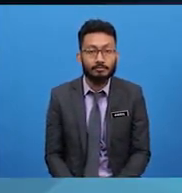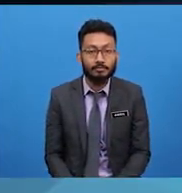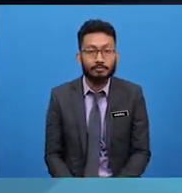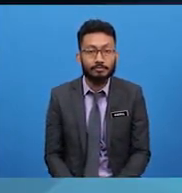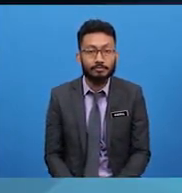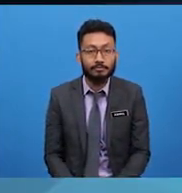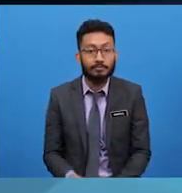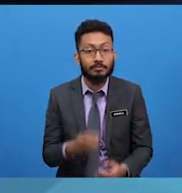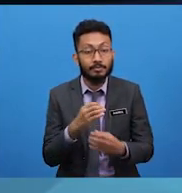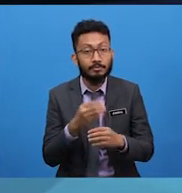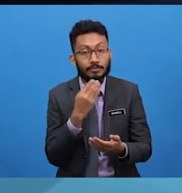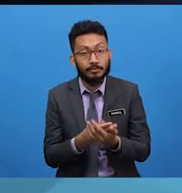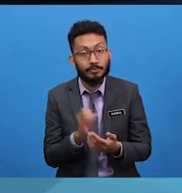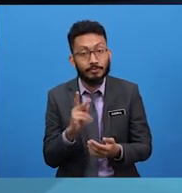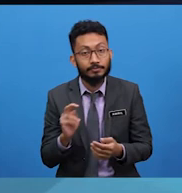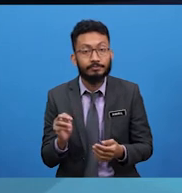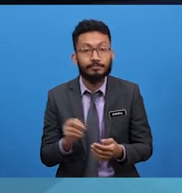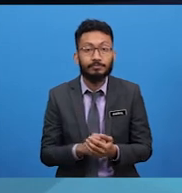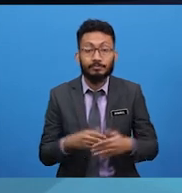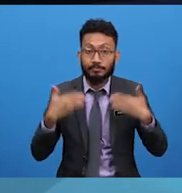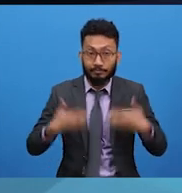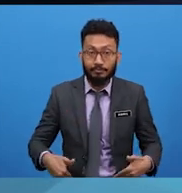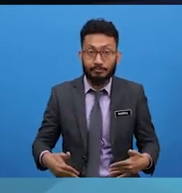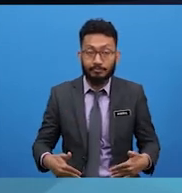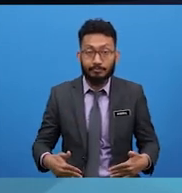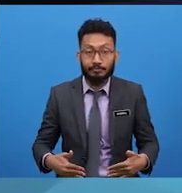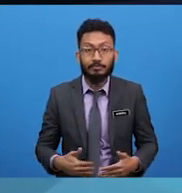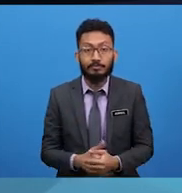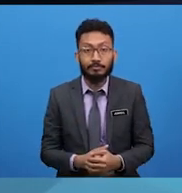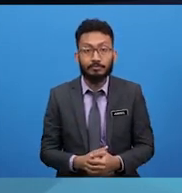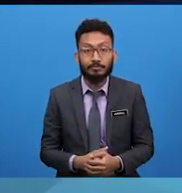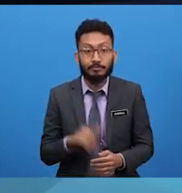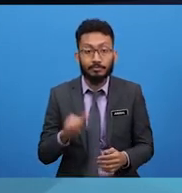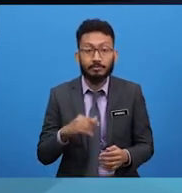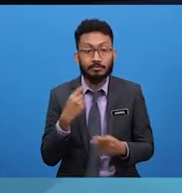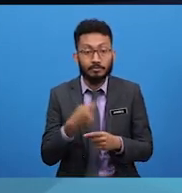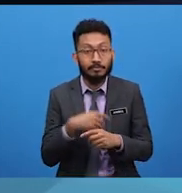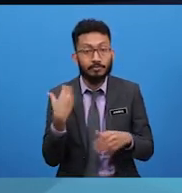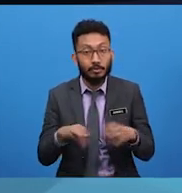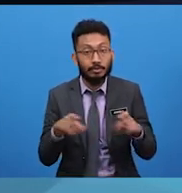Baiklah murid-murid, ciri-ciri gaun hamil yang akan kita draft bersama adalah